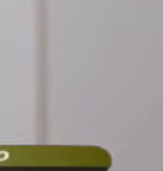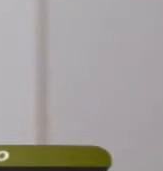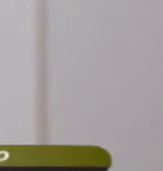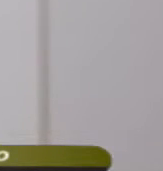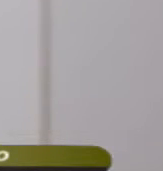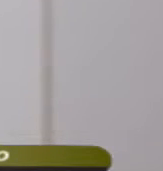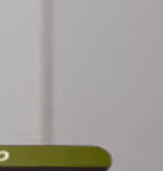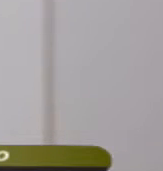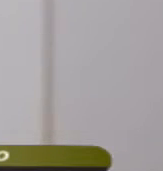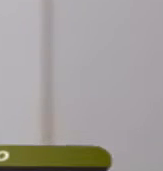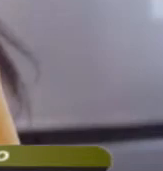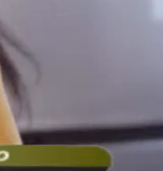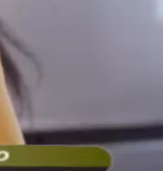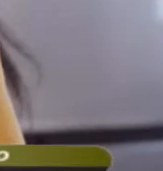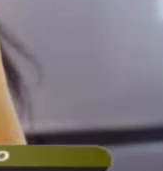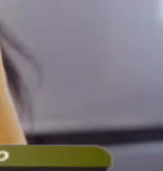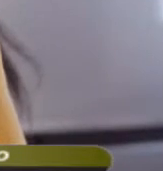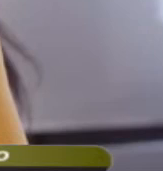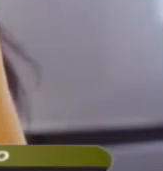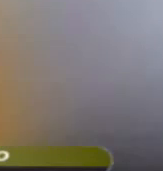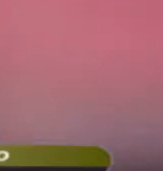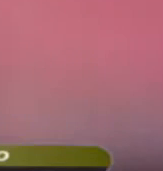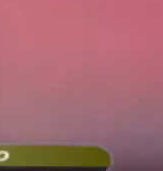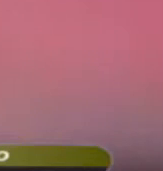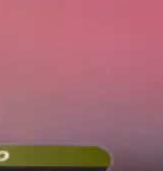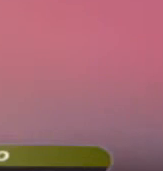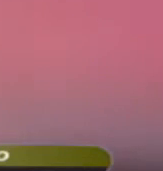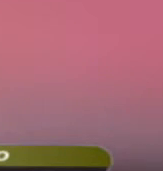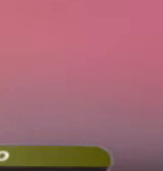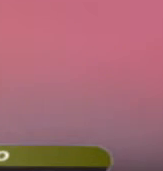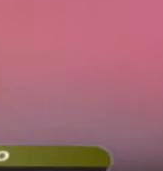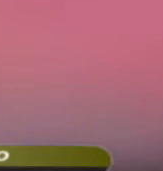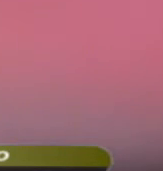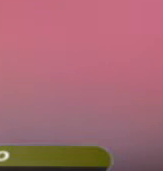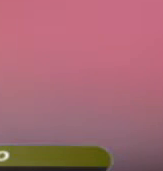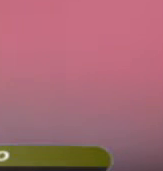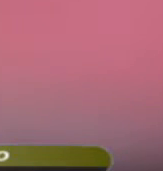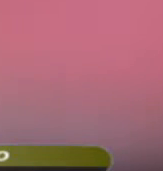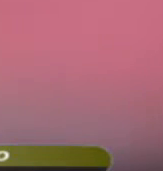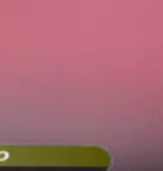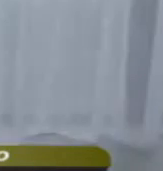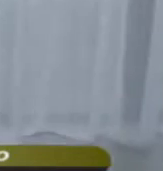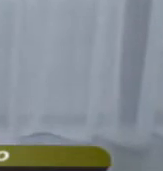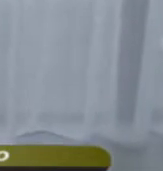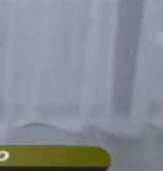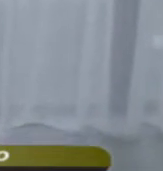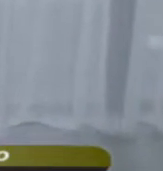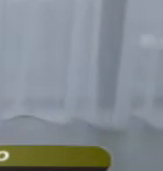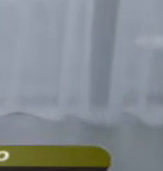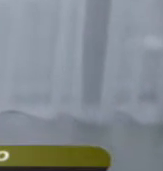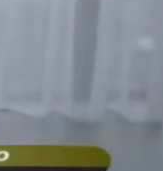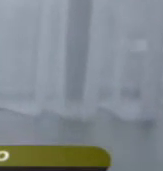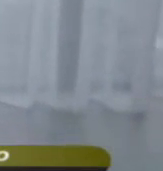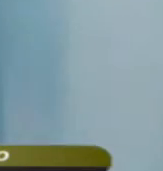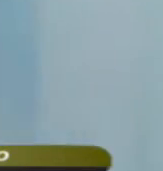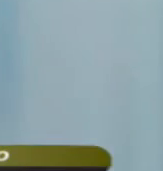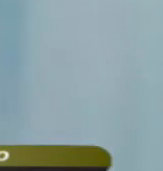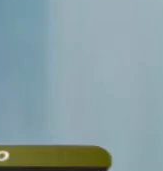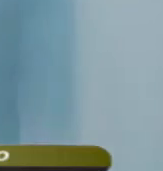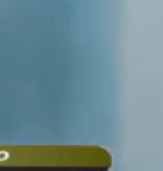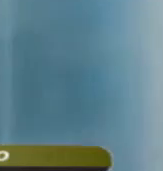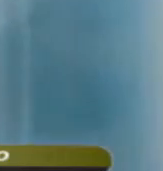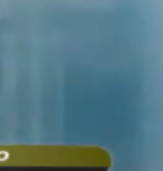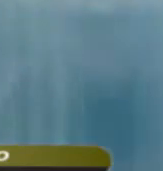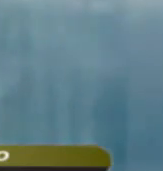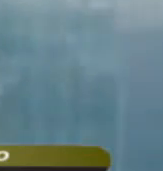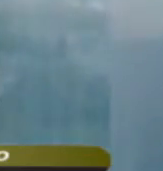to, tena ni wa moto, anasubiri kunipa jototo. Sina fungu saba,